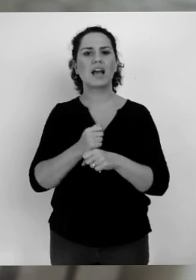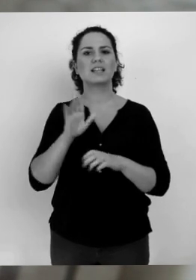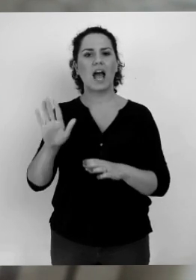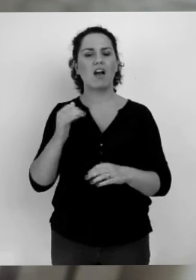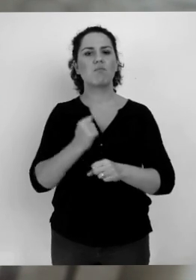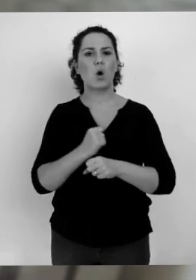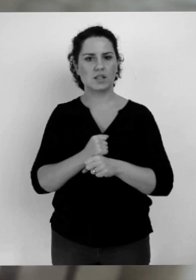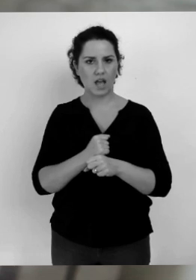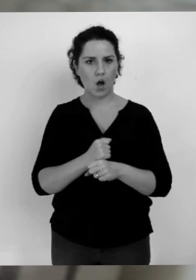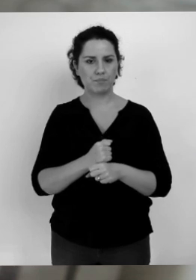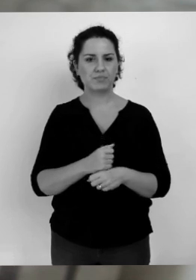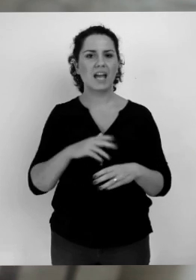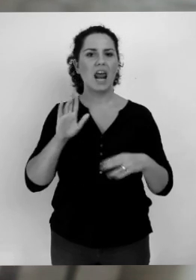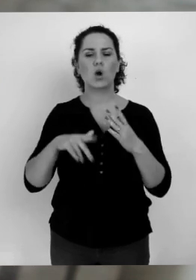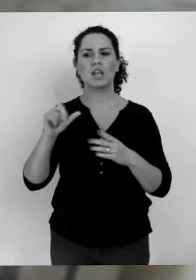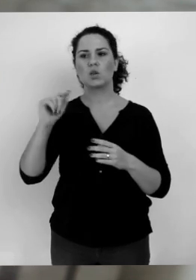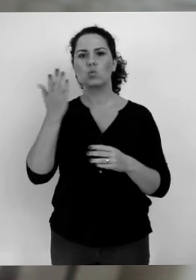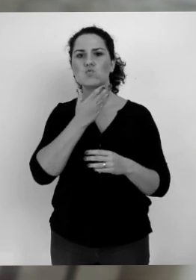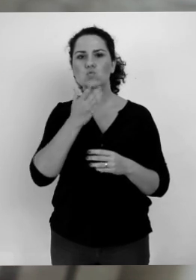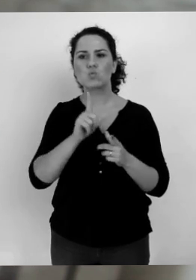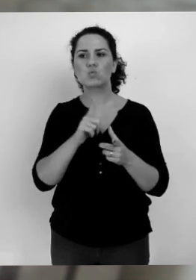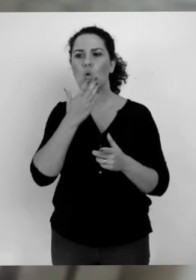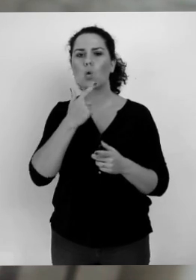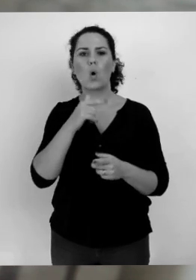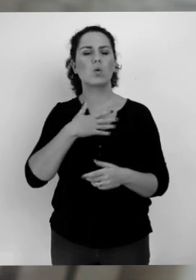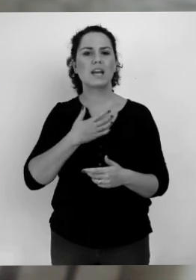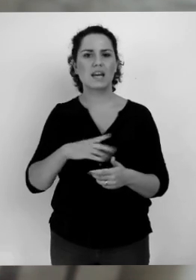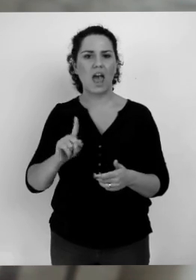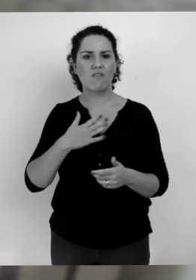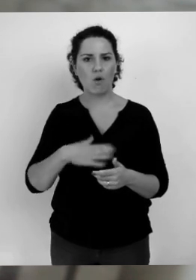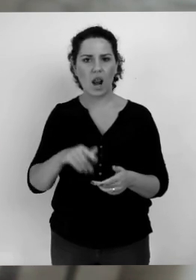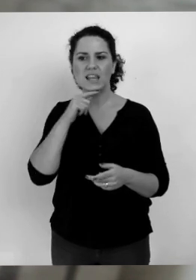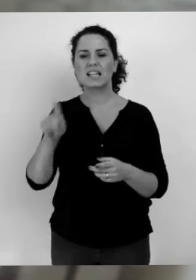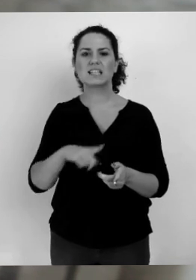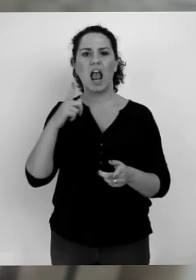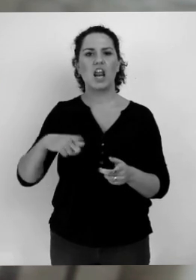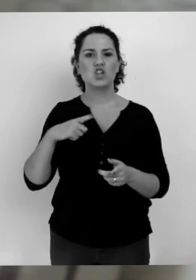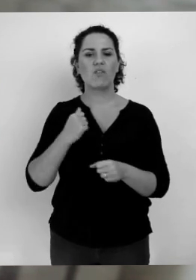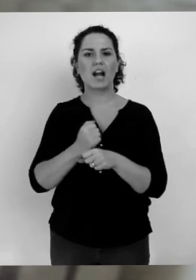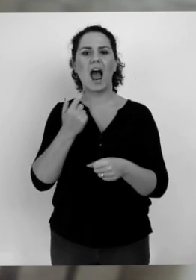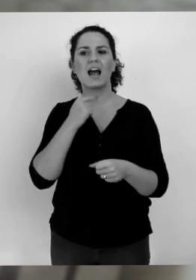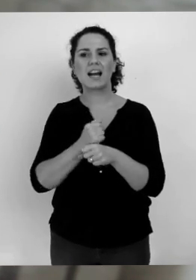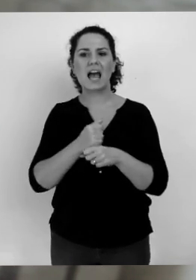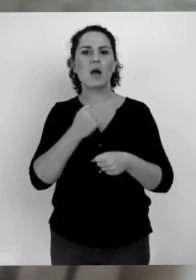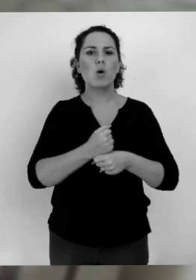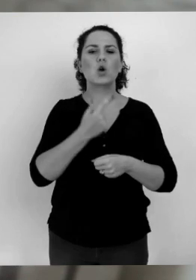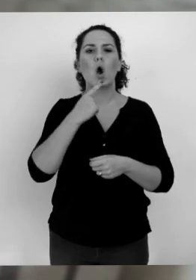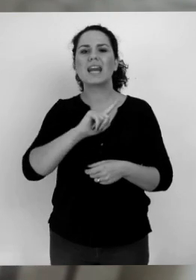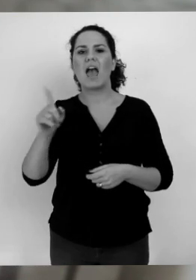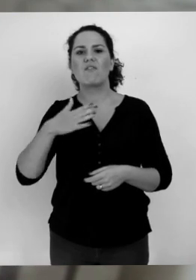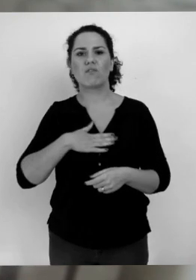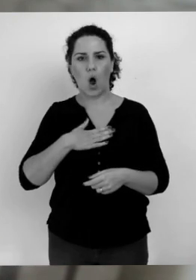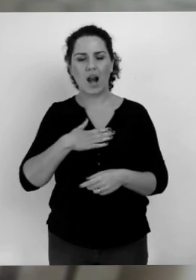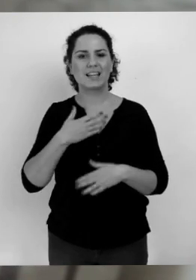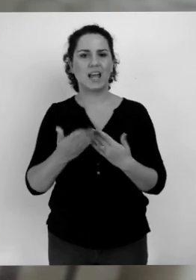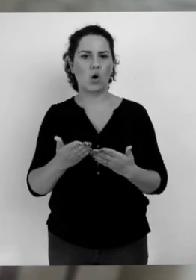taki posao. Nego da idu u školu koju ne vole i da cijeli život rade takve posle koje ne vole. Tako